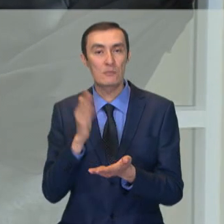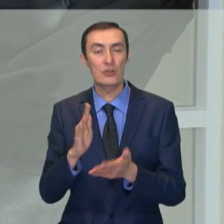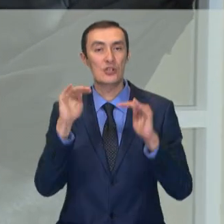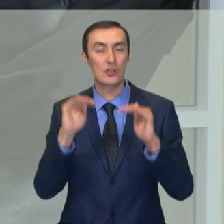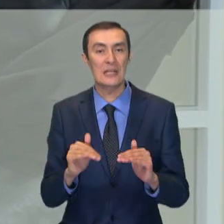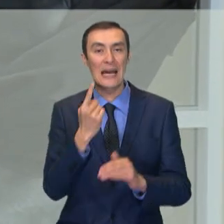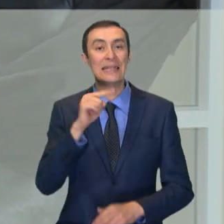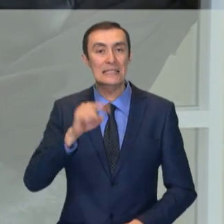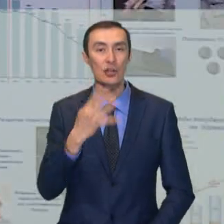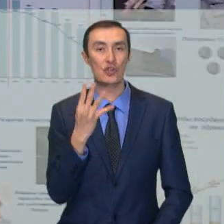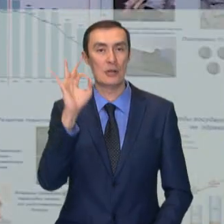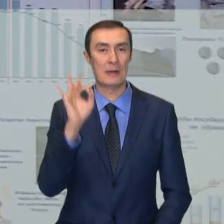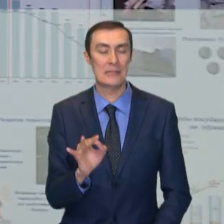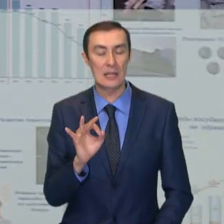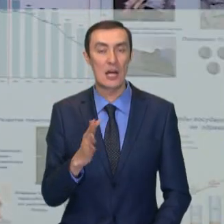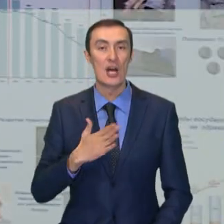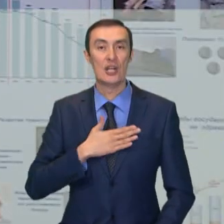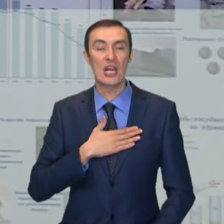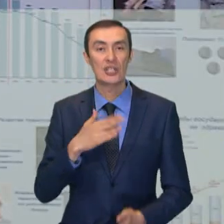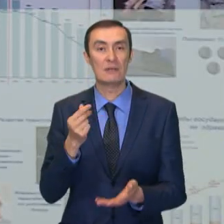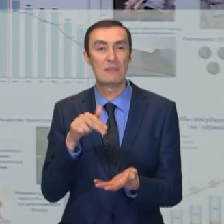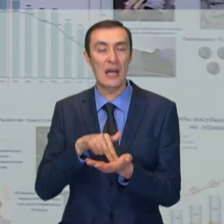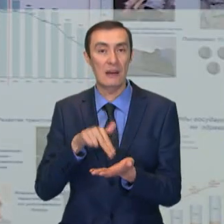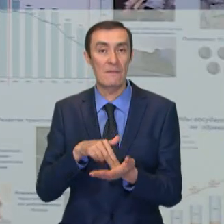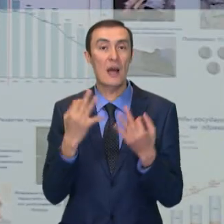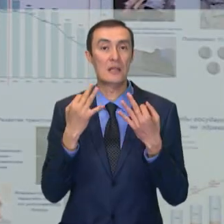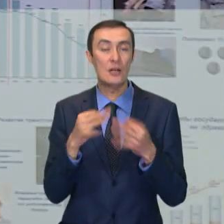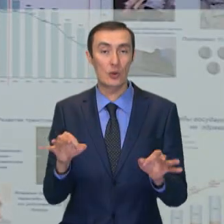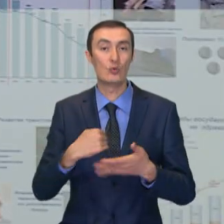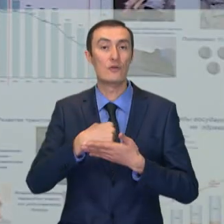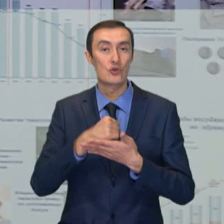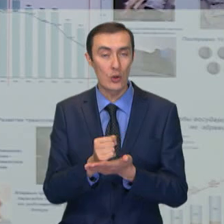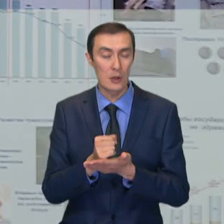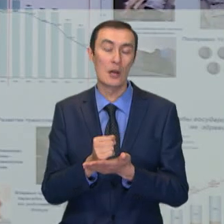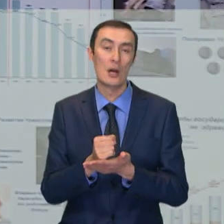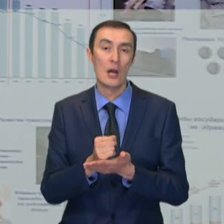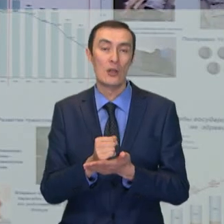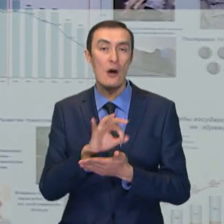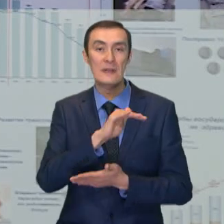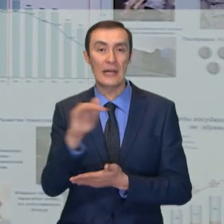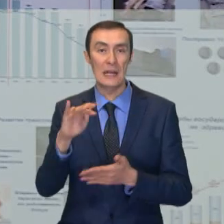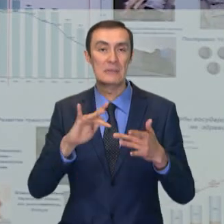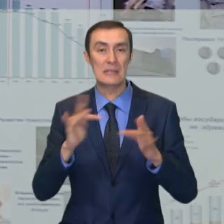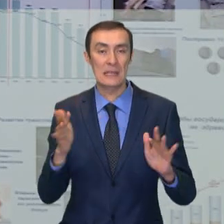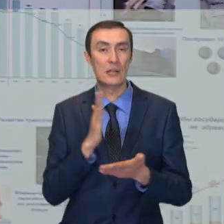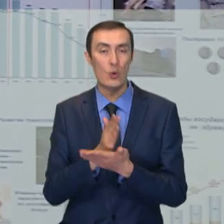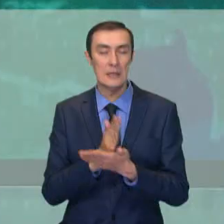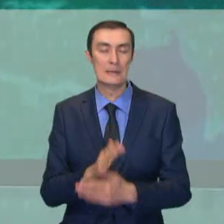на 1,4%. Наши тарифы все открыты, все утвержденные тарифы на нашем официальном сайте